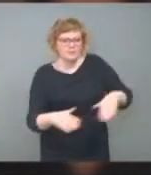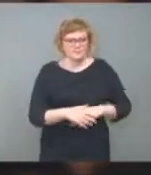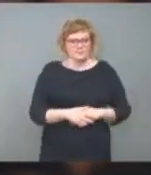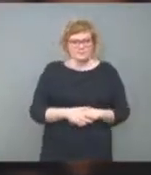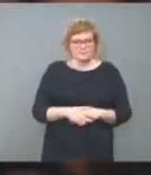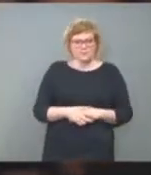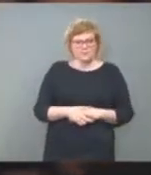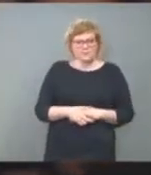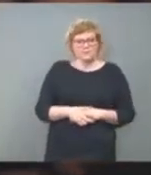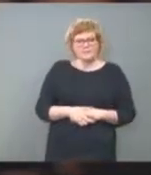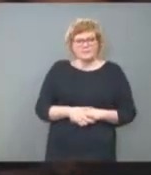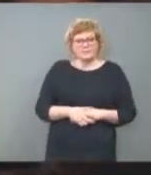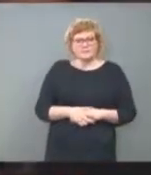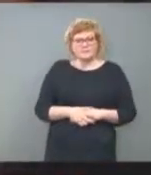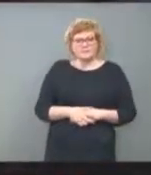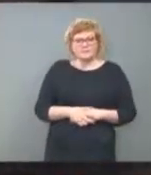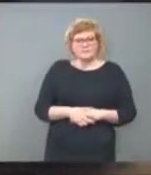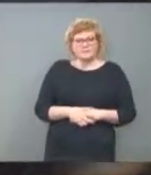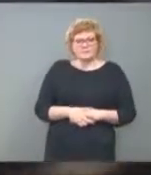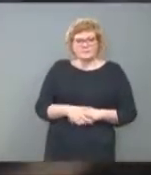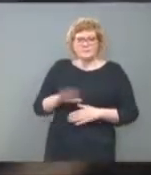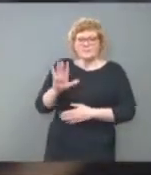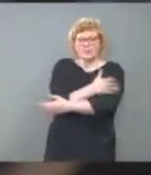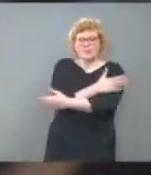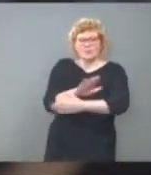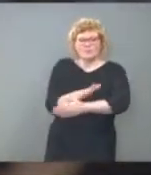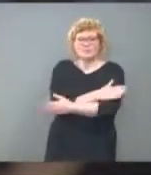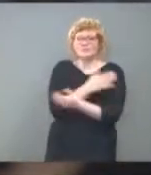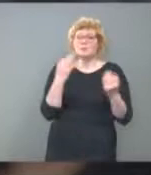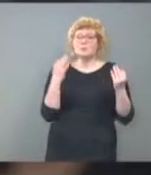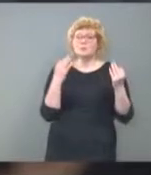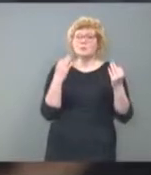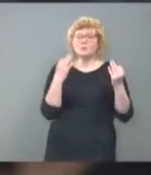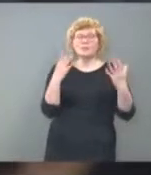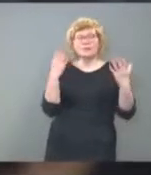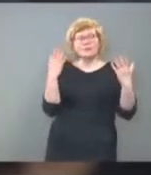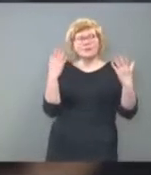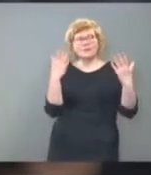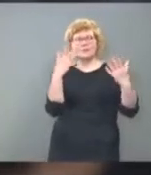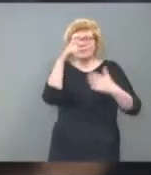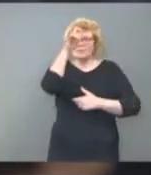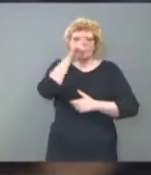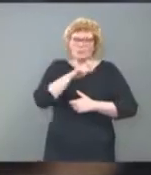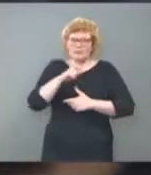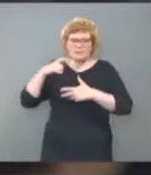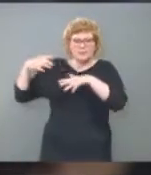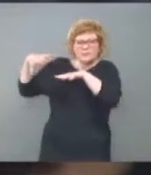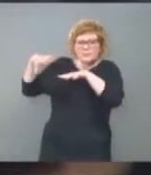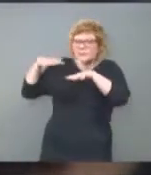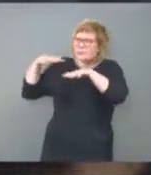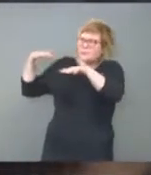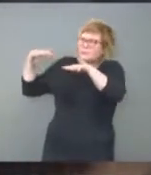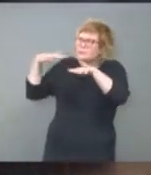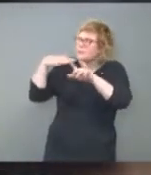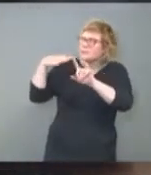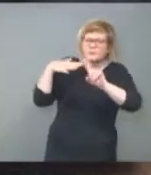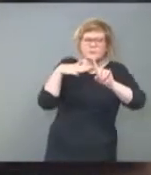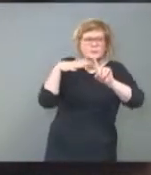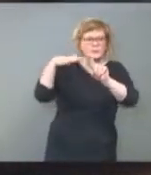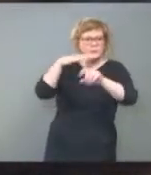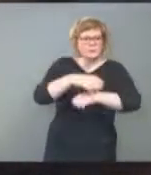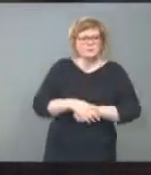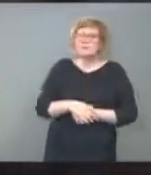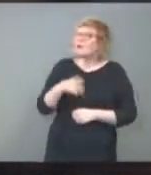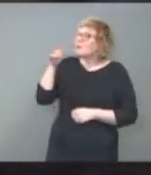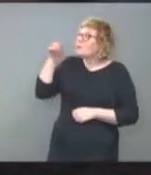rit de l'archer, exilé sur le sol, au milieu des huées, ses ailes de